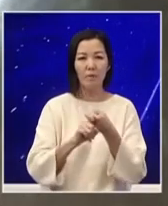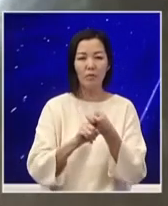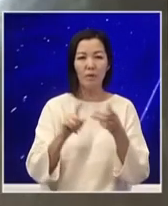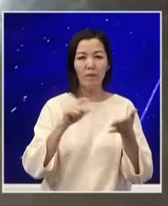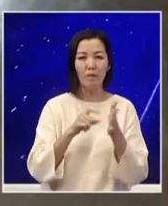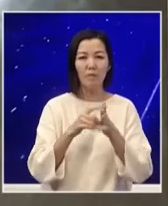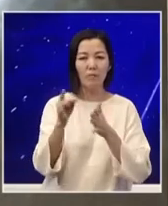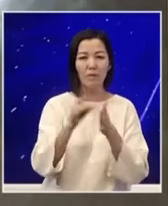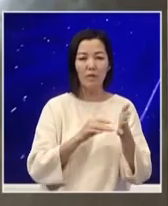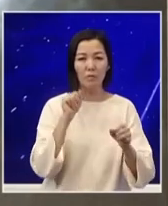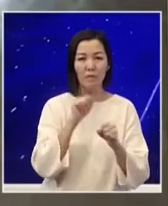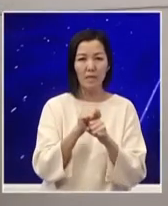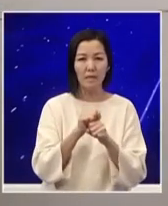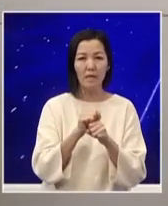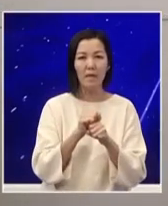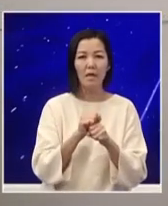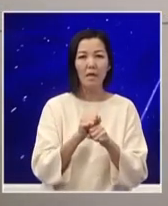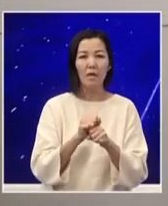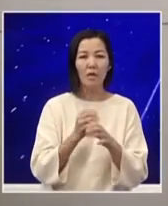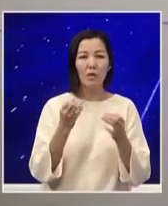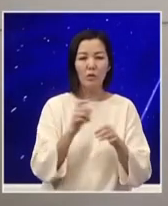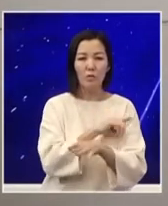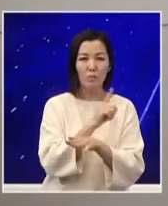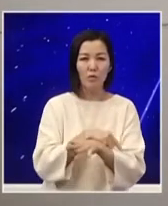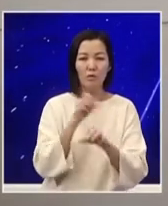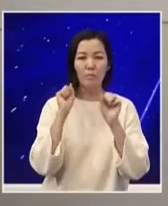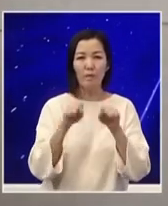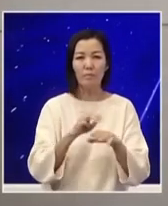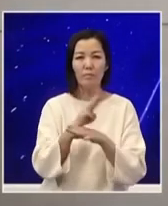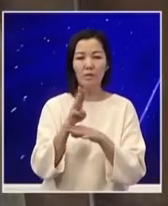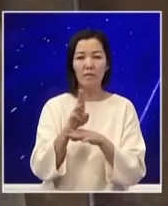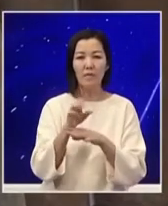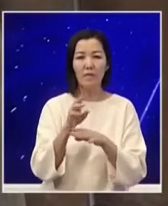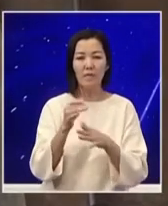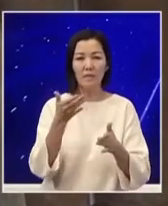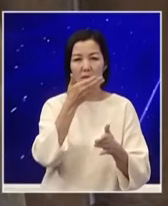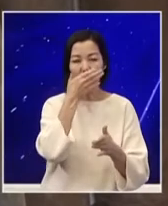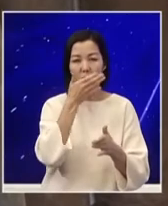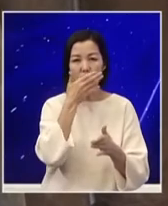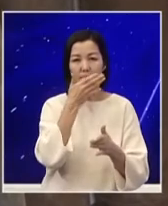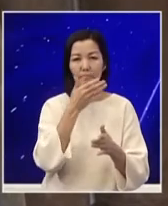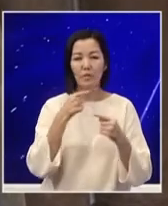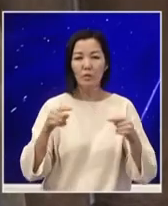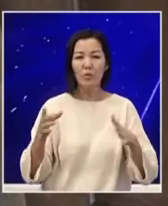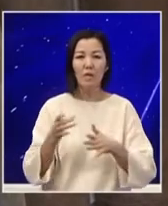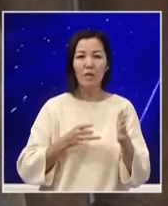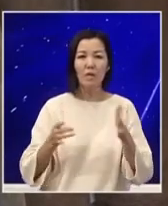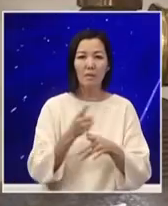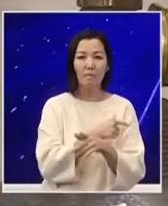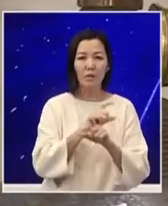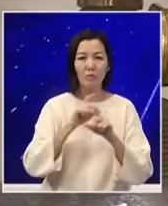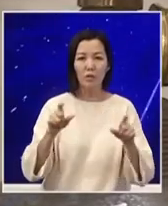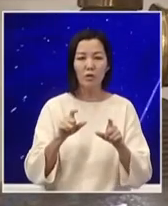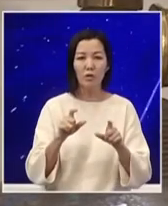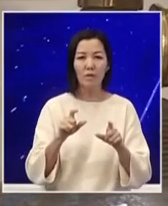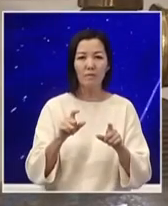палаты напрямую от станции. Помимо этого, ее мощность позволяет обеспечивать кислородом и другие районные